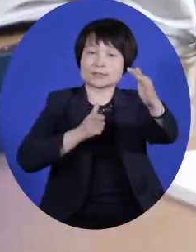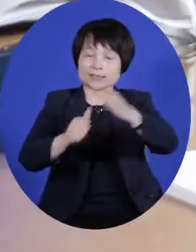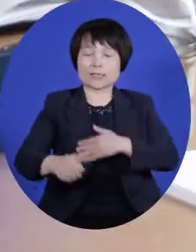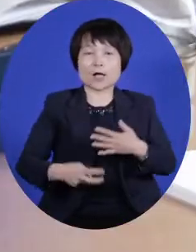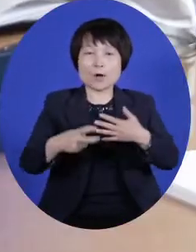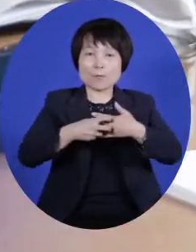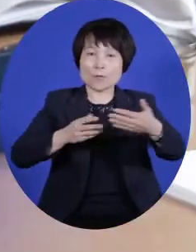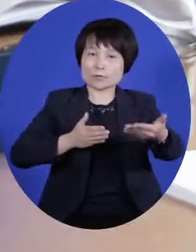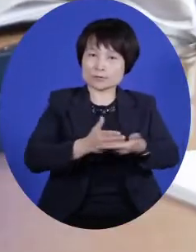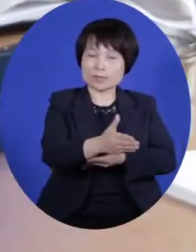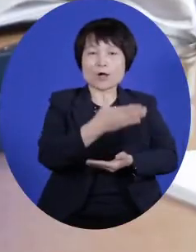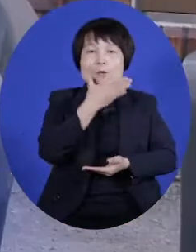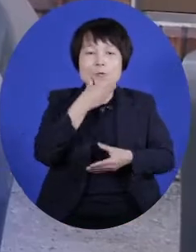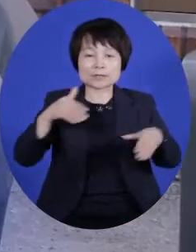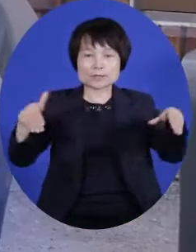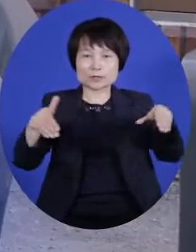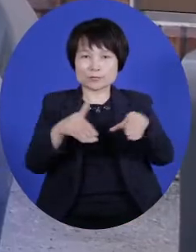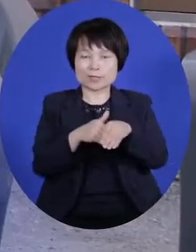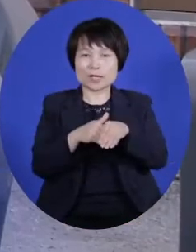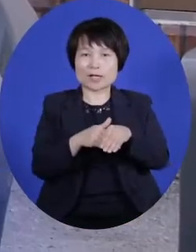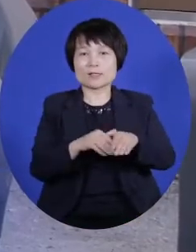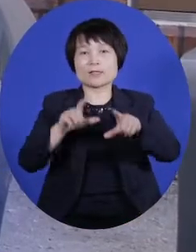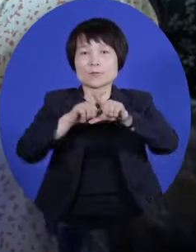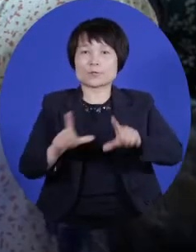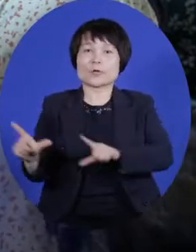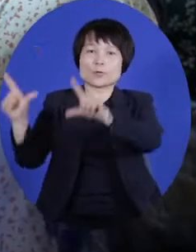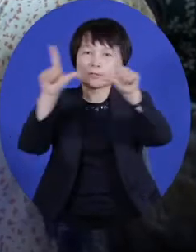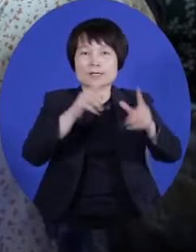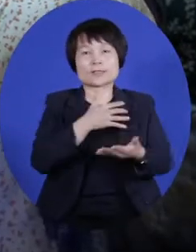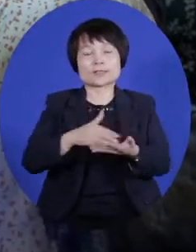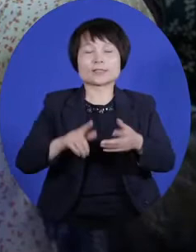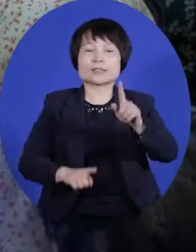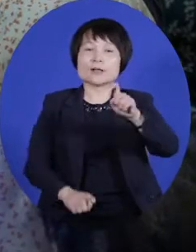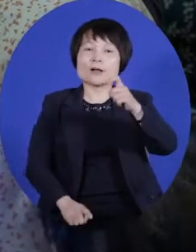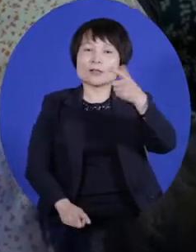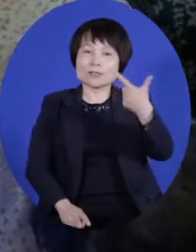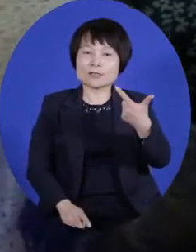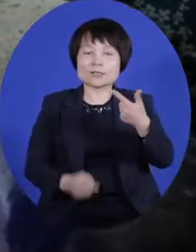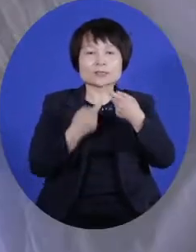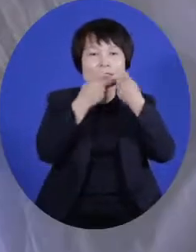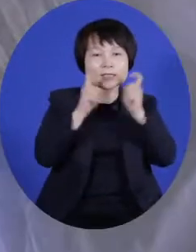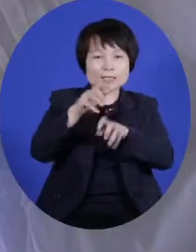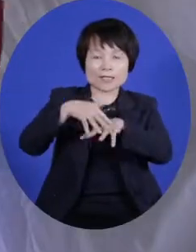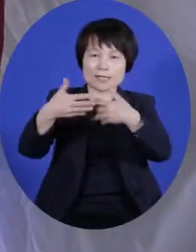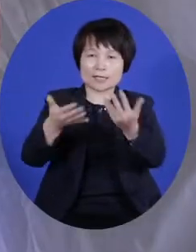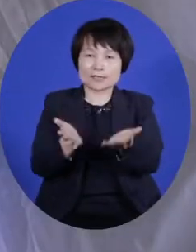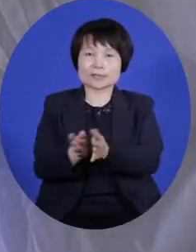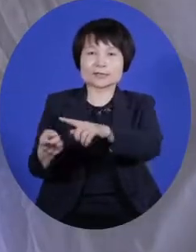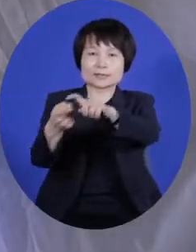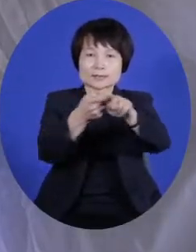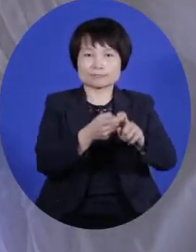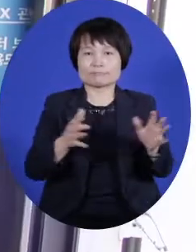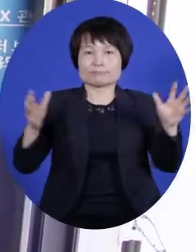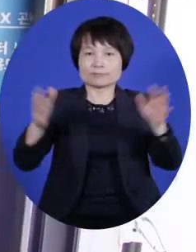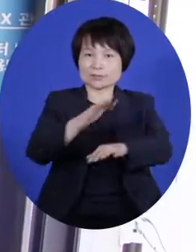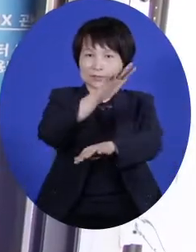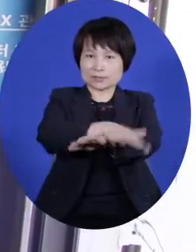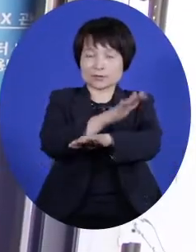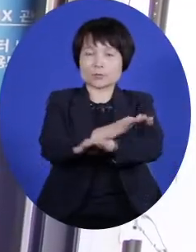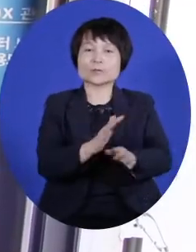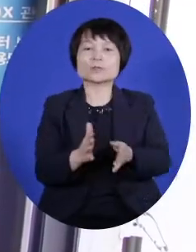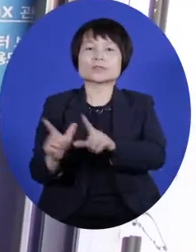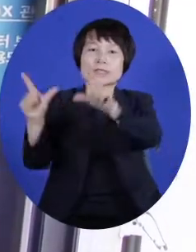것인데요. 보건의료, 복지문화, 일상생활 등 16개 분야의 민간단체가 참여해